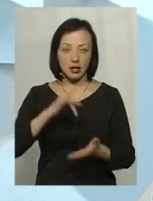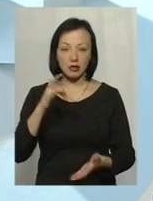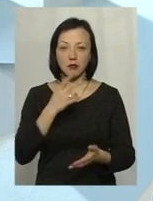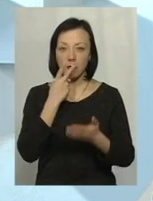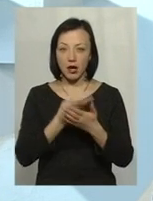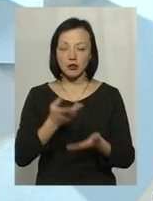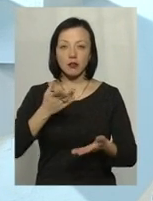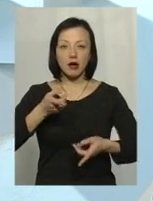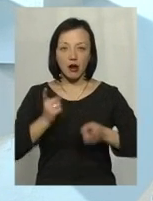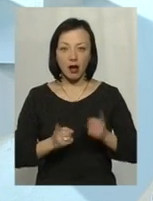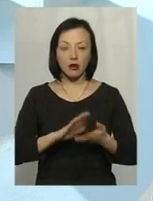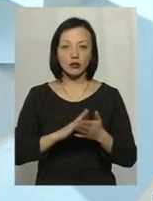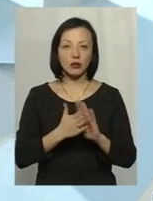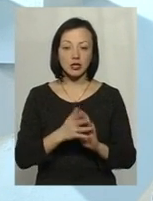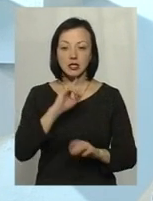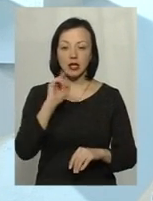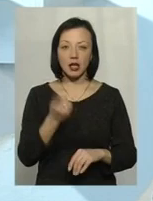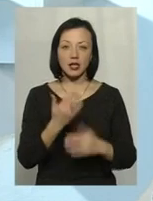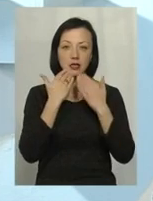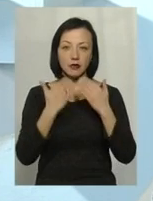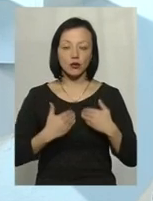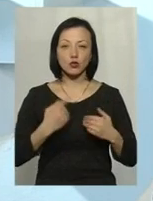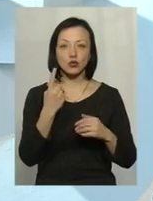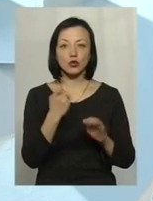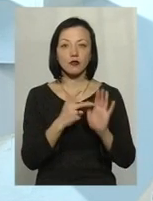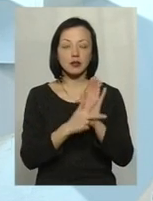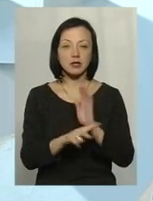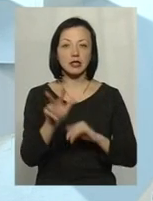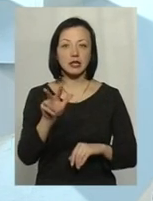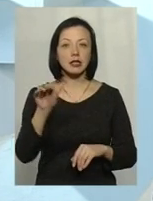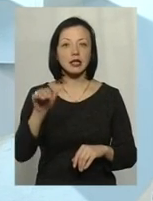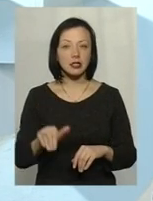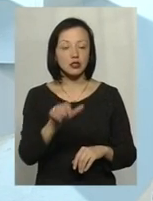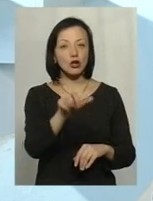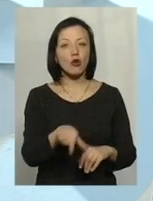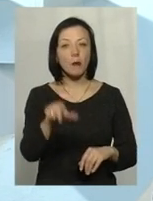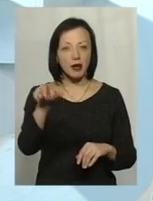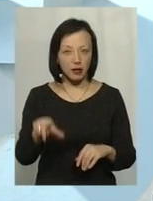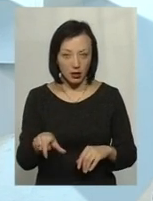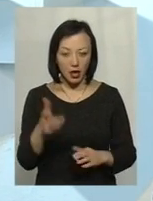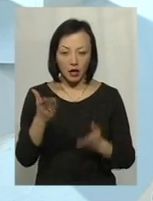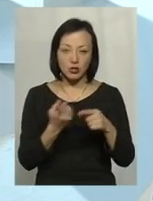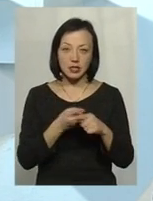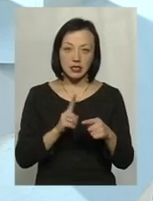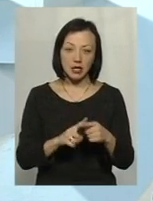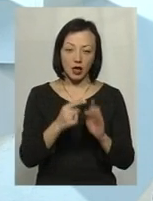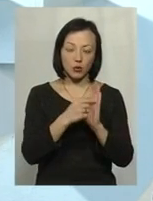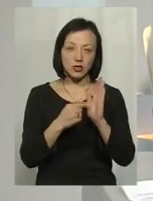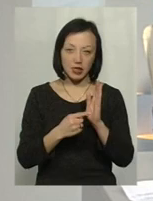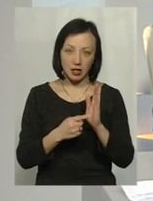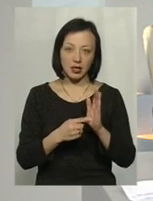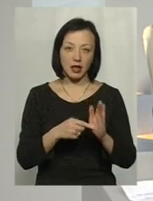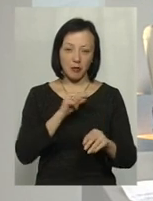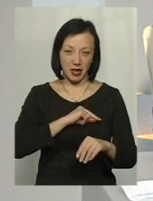реальну картину, що за рік до нас звернулося 183 тисячі громадян, якщо це розділити на особовий